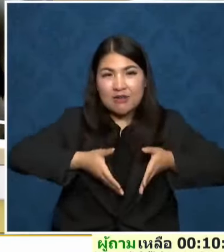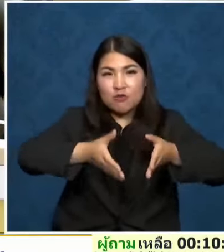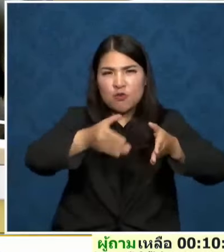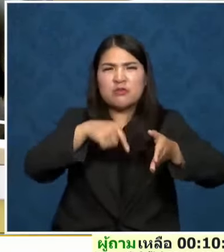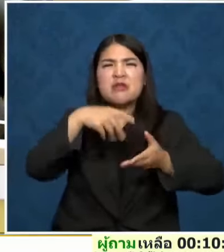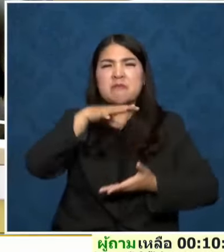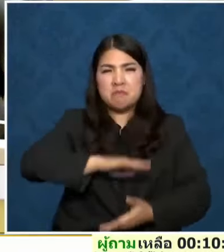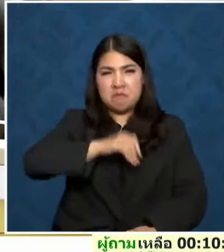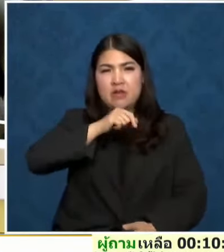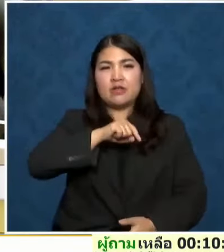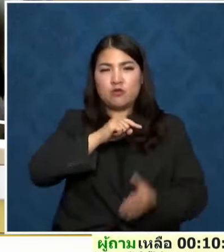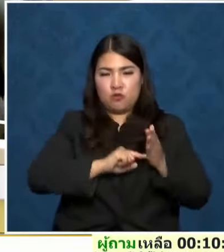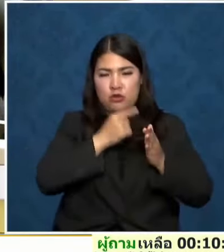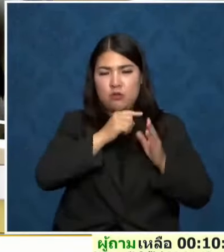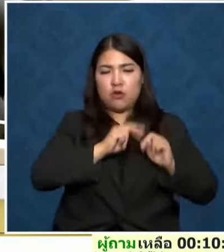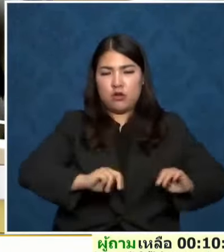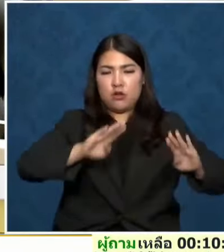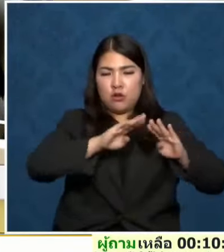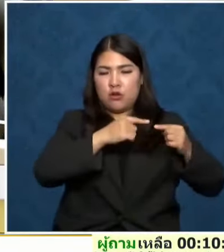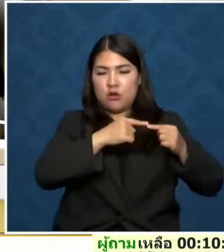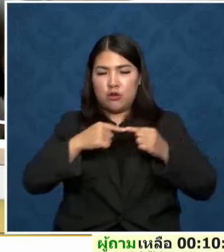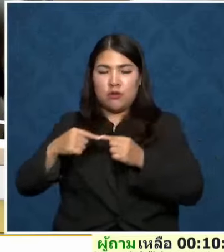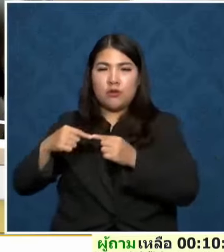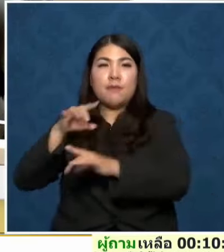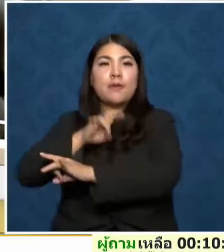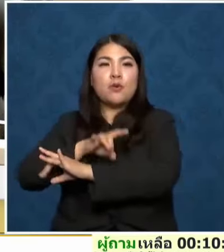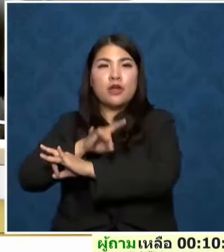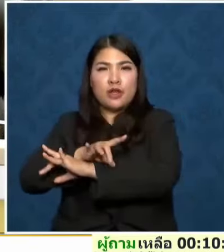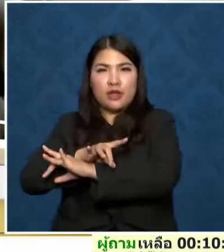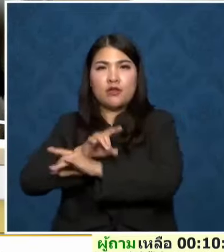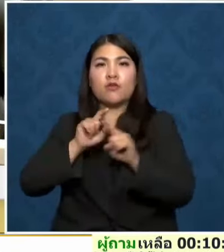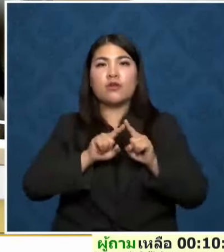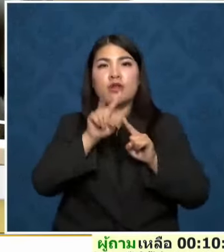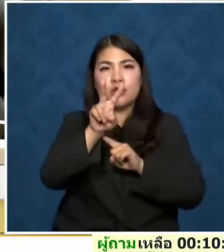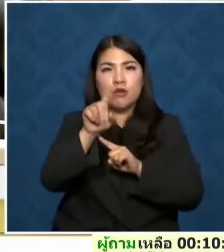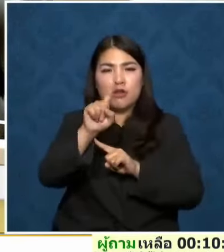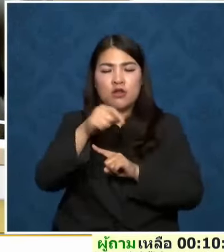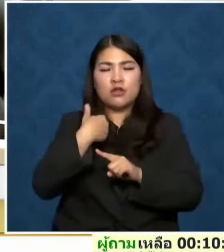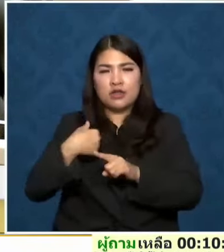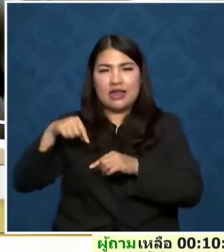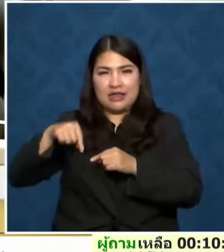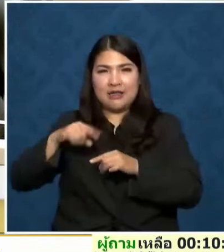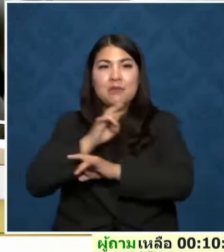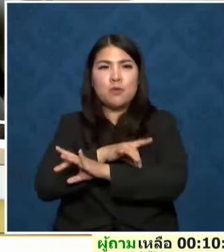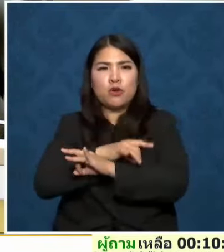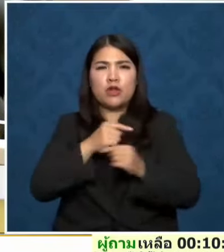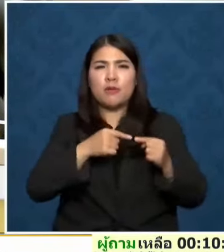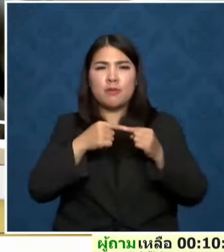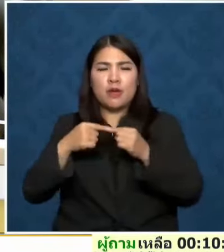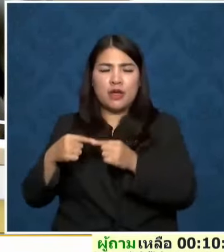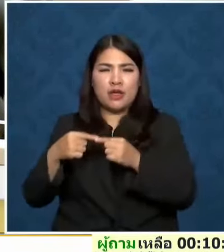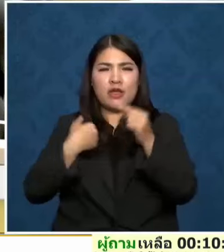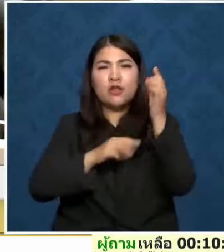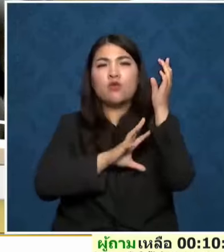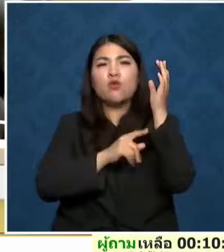ุดแรกคจากนครประถมไปท่ายางเพชคบุรีส่วนจุดที่ 2 จากท่ายางไปชุมพรขอ้